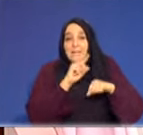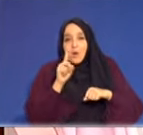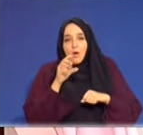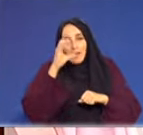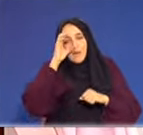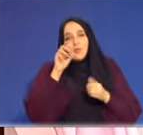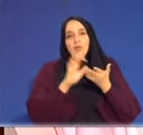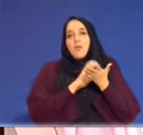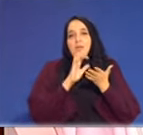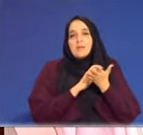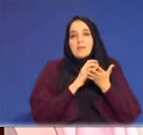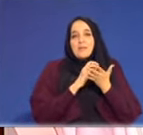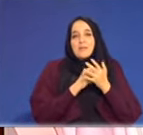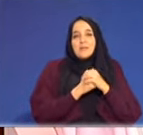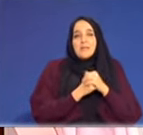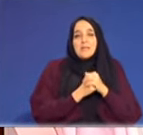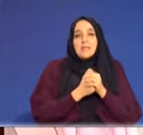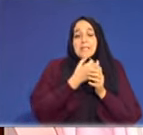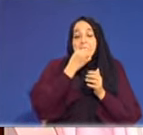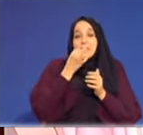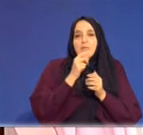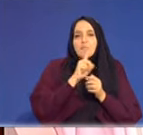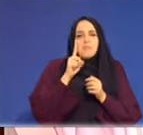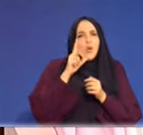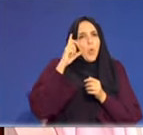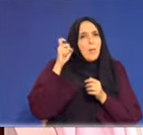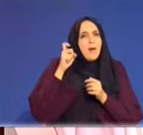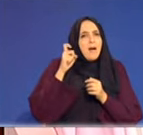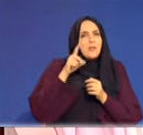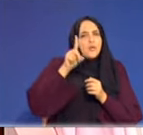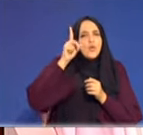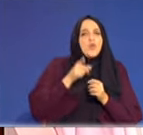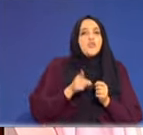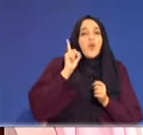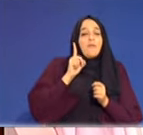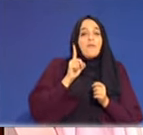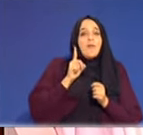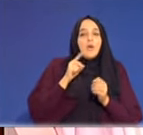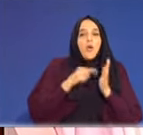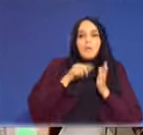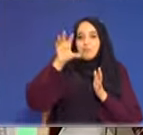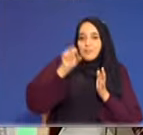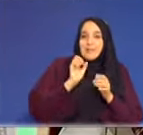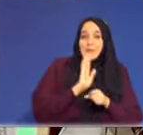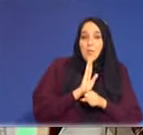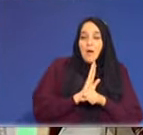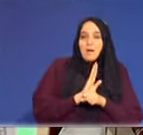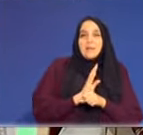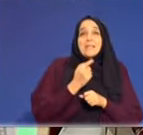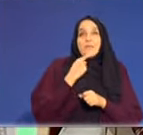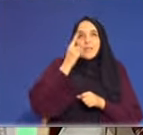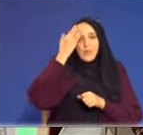الآية الآن فلا وربك لا يؤمنون حتى يحكموك فيما شجر بينهم. إذن سبق في علم